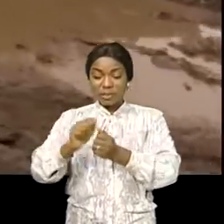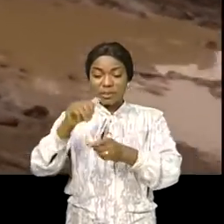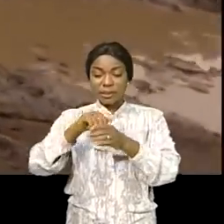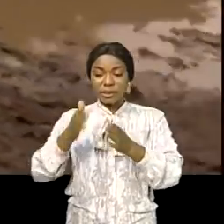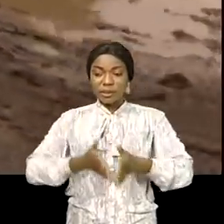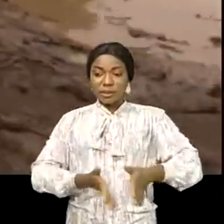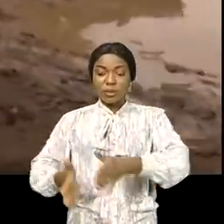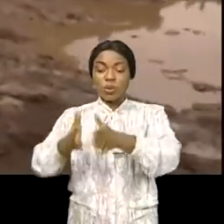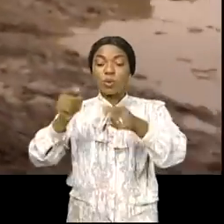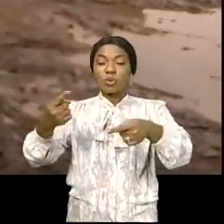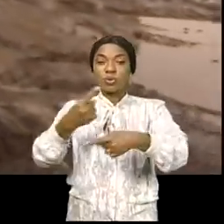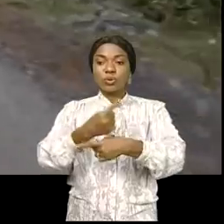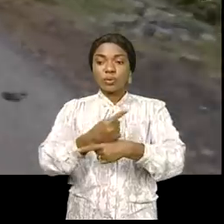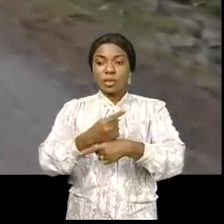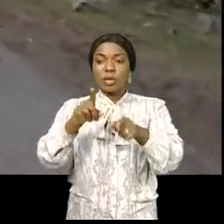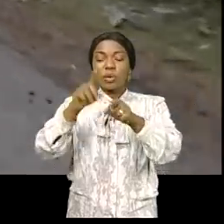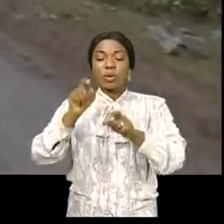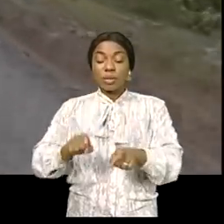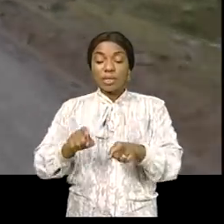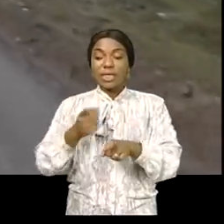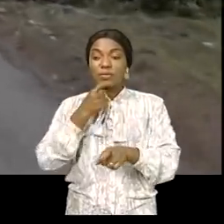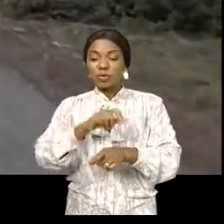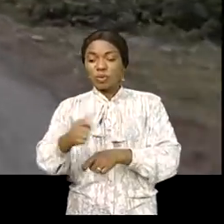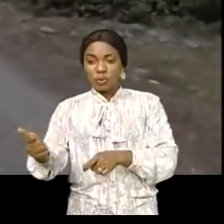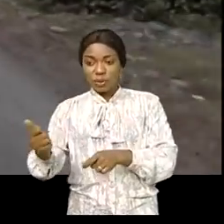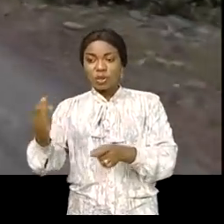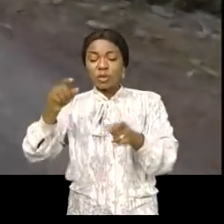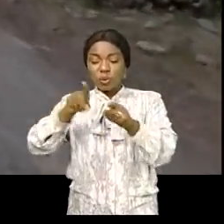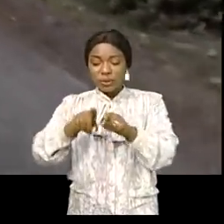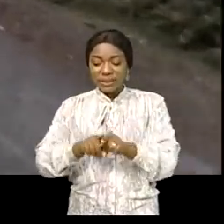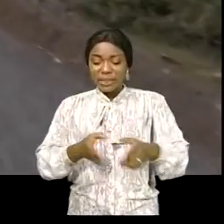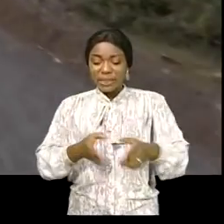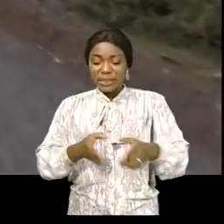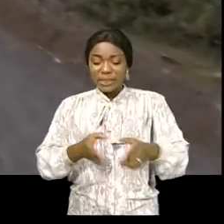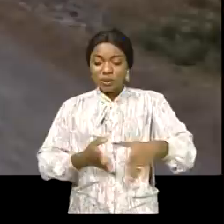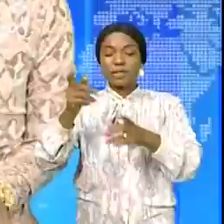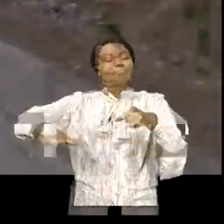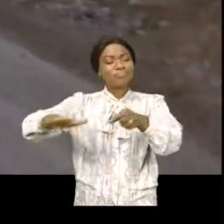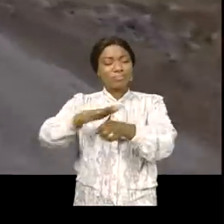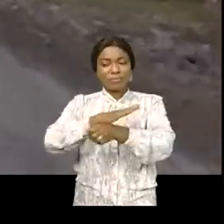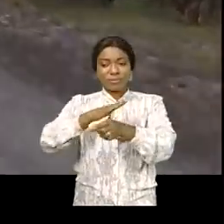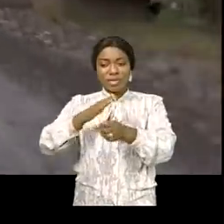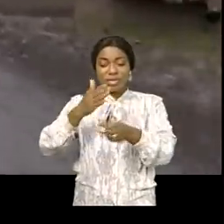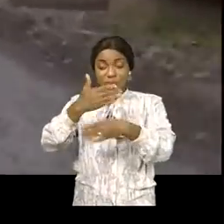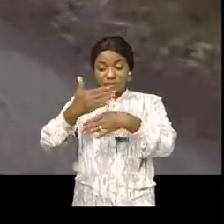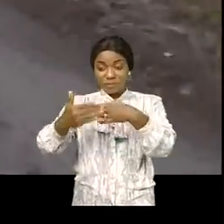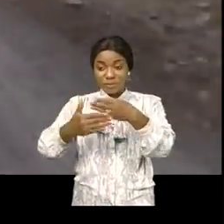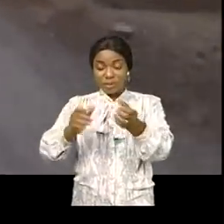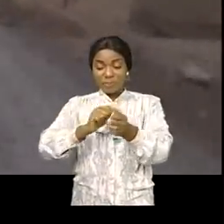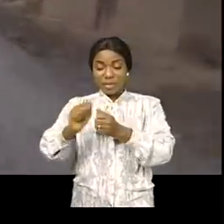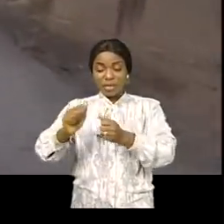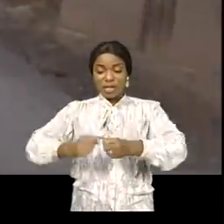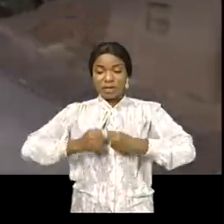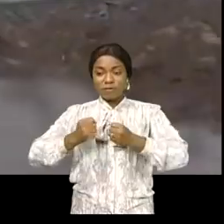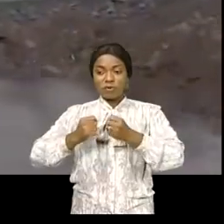distance. Aujourd'hui, c'est une autre histoire. La route a été totalement réhabilitée grâce aux efforts consentis par le gouverneur